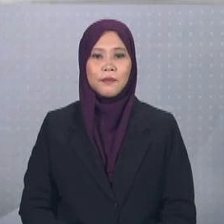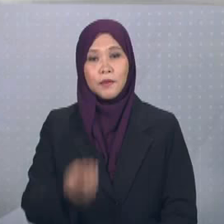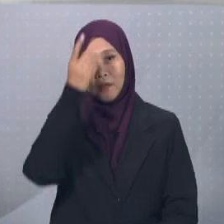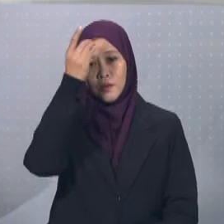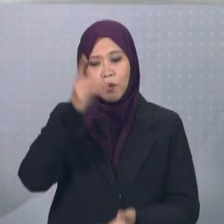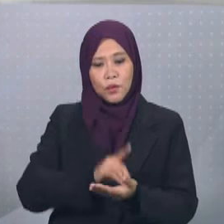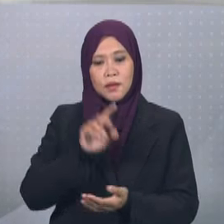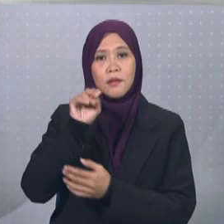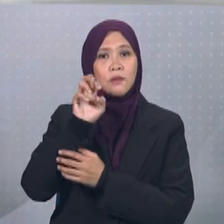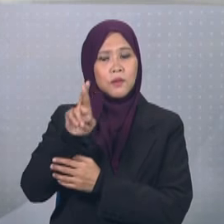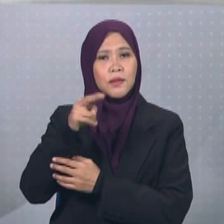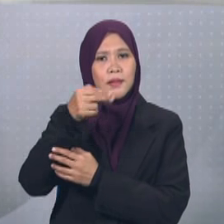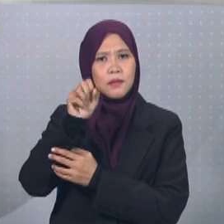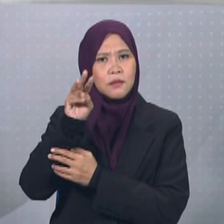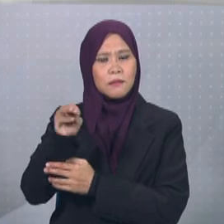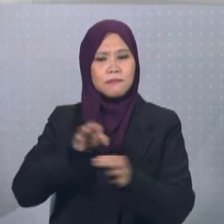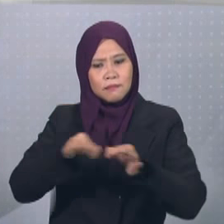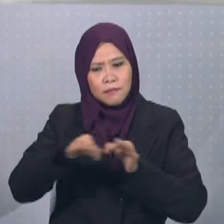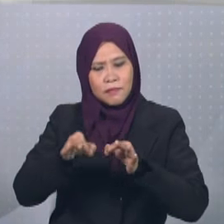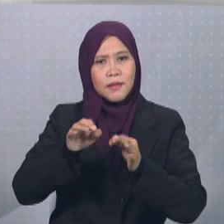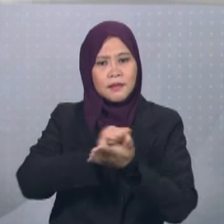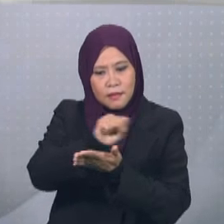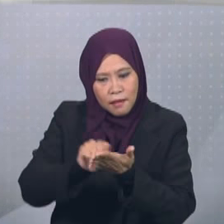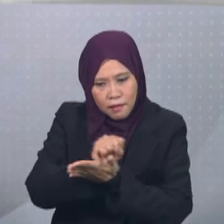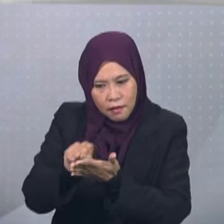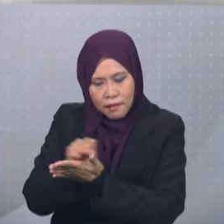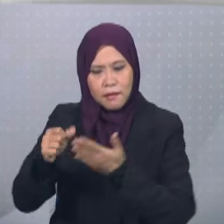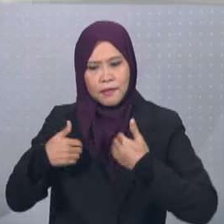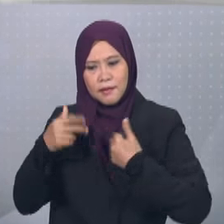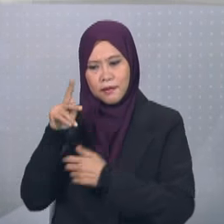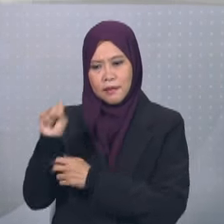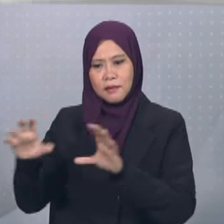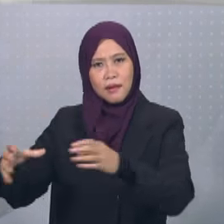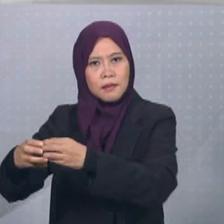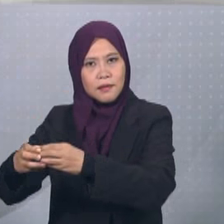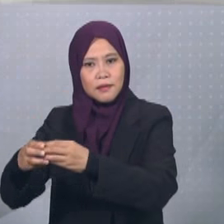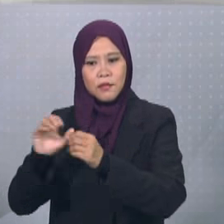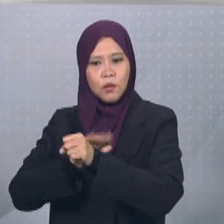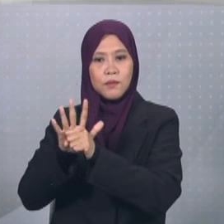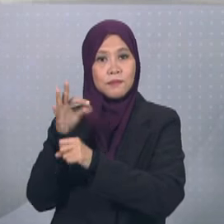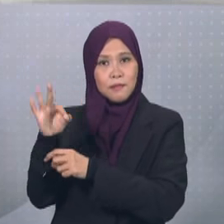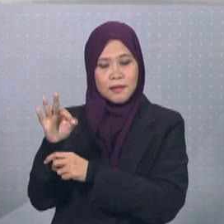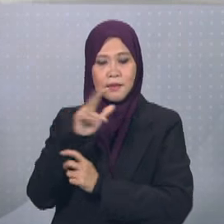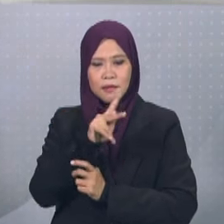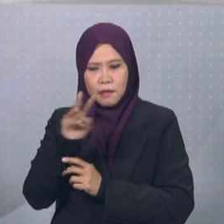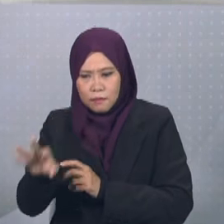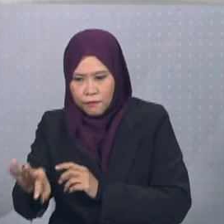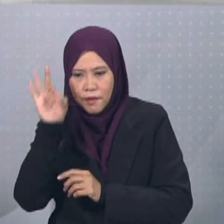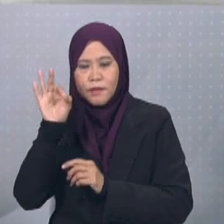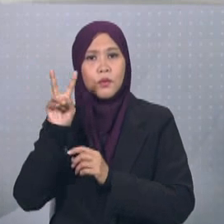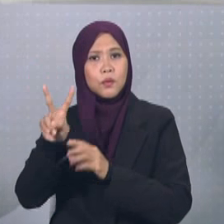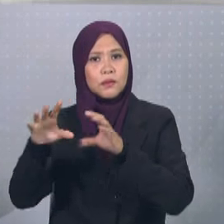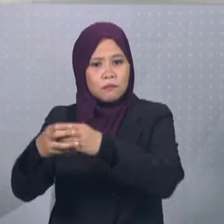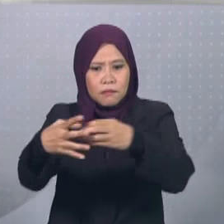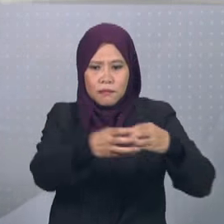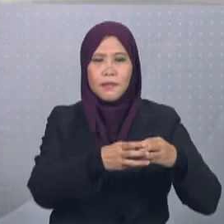Datuk Dr. Nur Hisham turut menjelaskan mengenai hasil siasatan terhadap beberapa kes dan kluster COVID-19. KKM dapati dua kluster